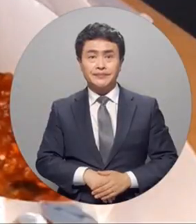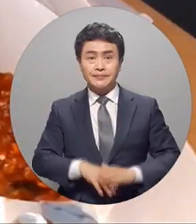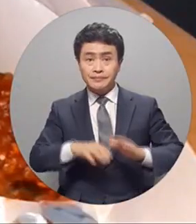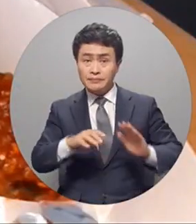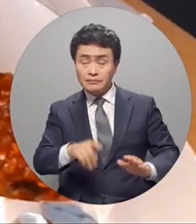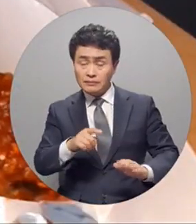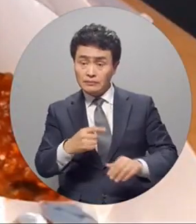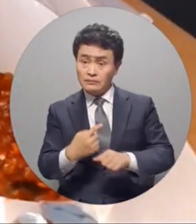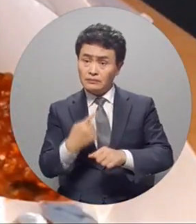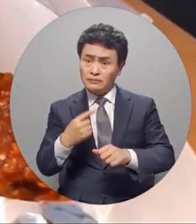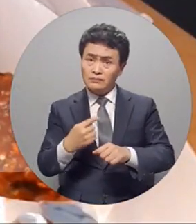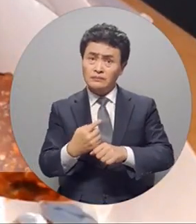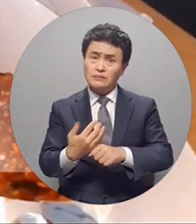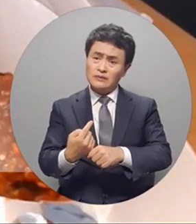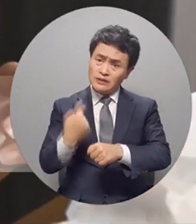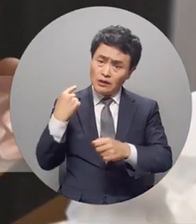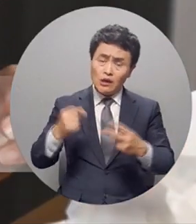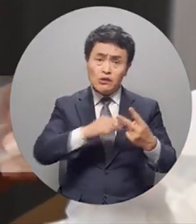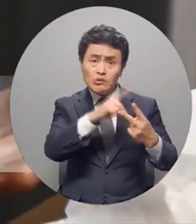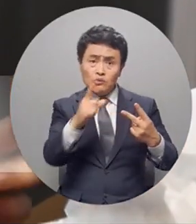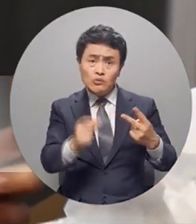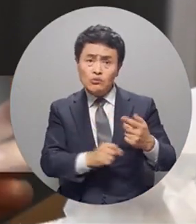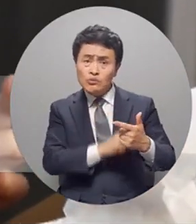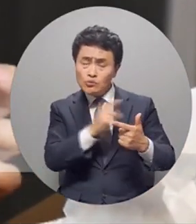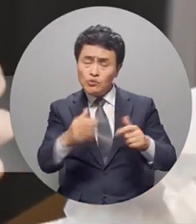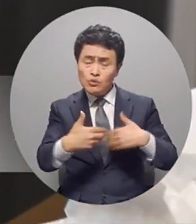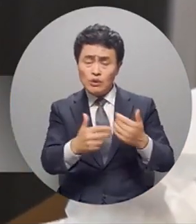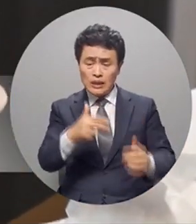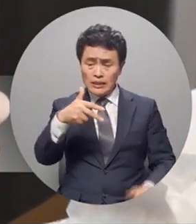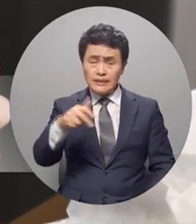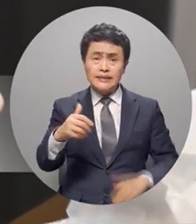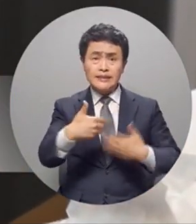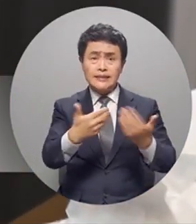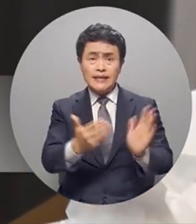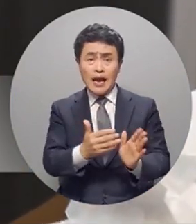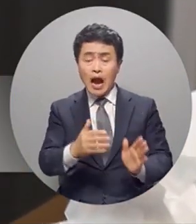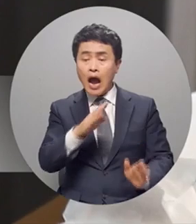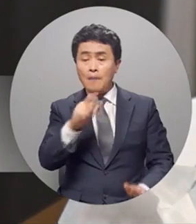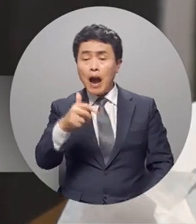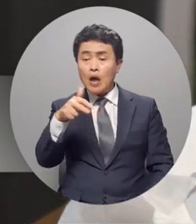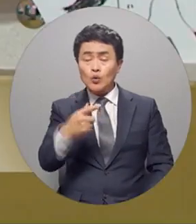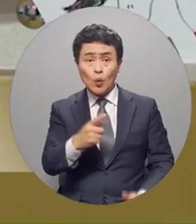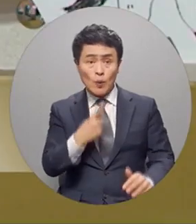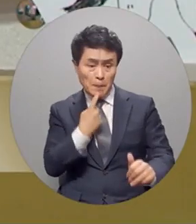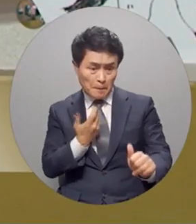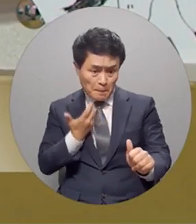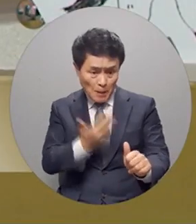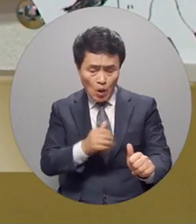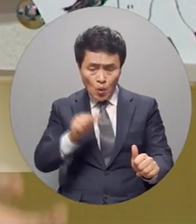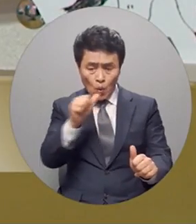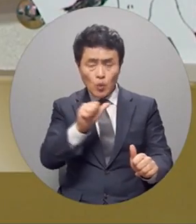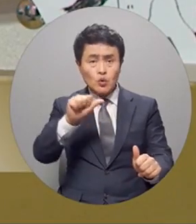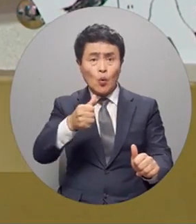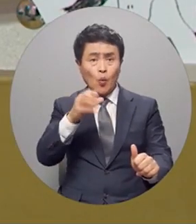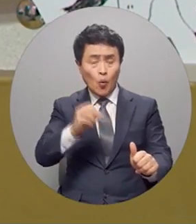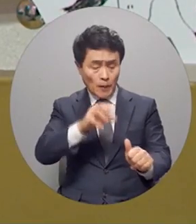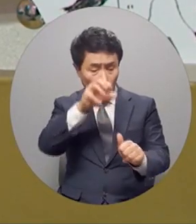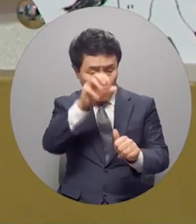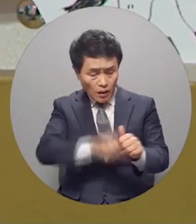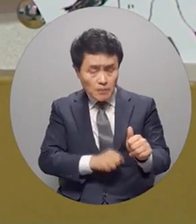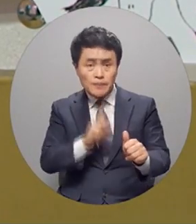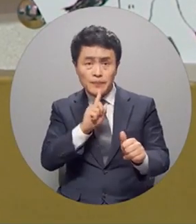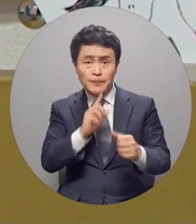이들은 지난해 2월 유튜버 찌양으로 활동 중인 박정원 씨를 협박해 5,500만 원을 받아 나눠 가진 혐의를 받고